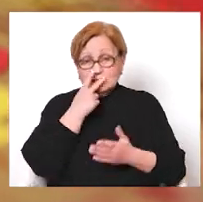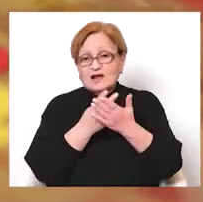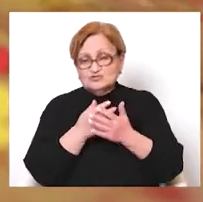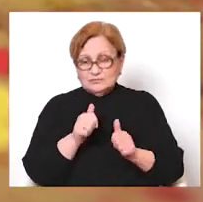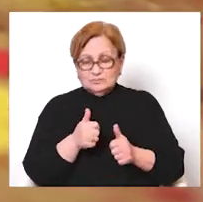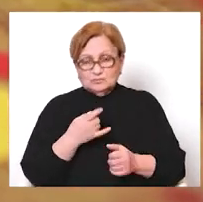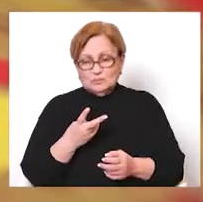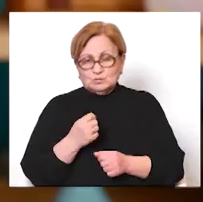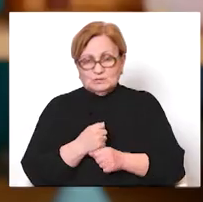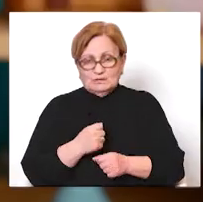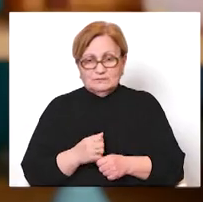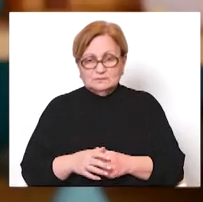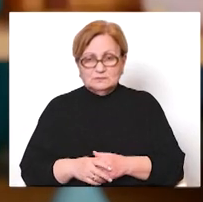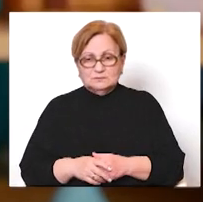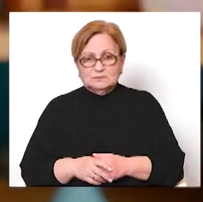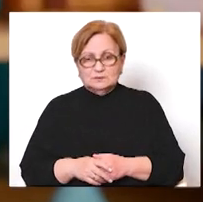როგორ.